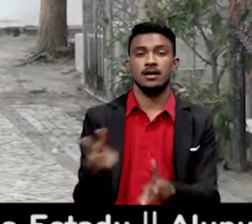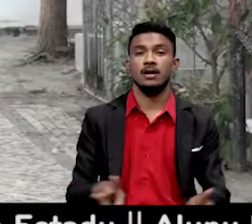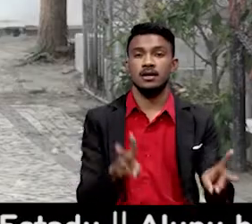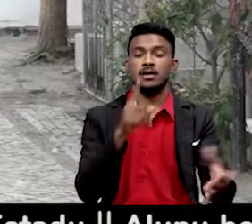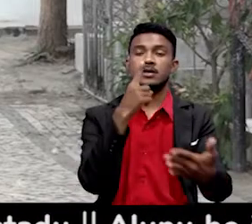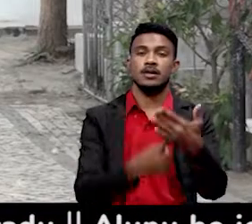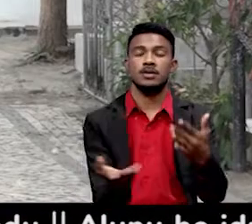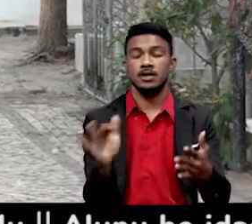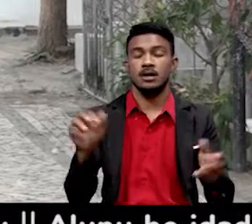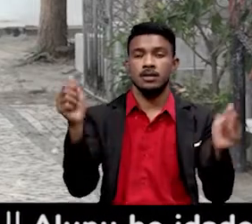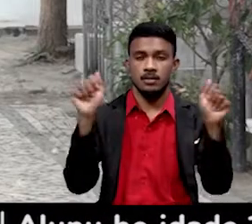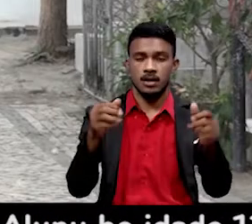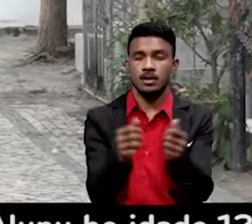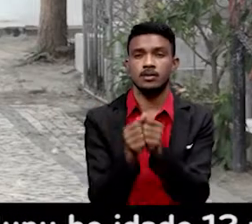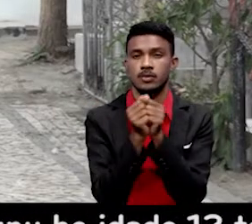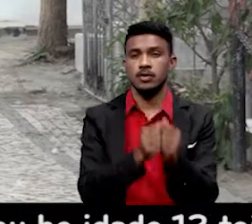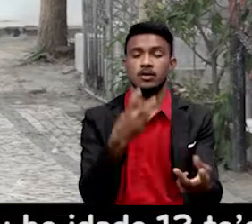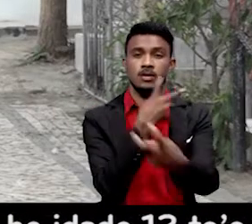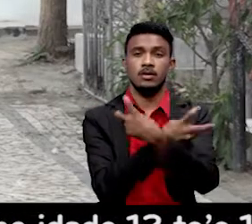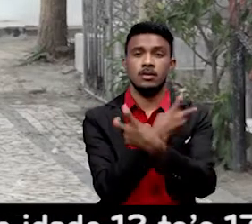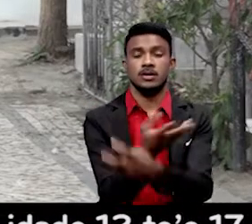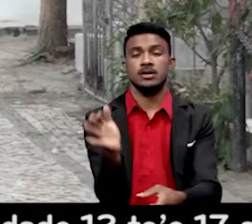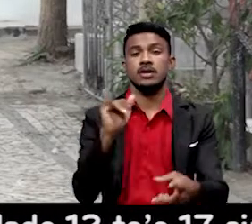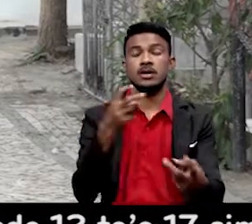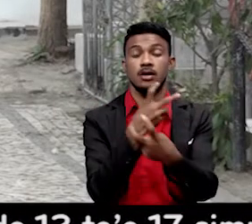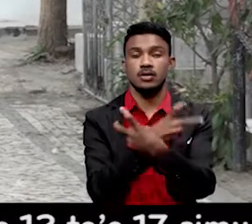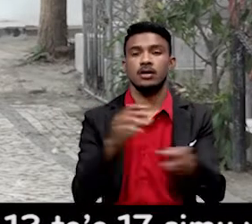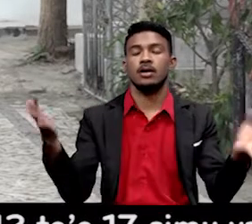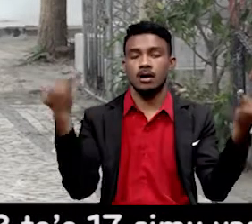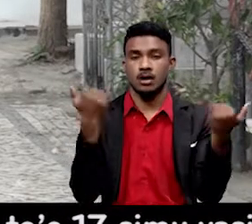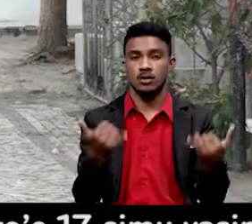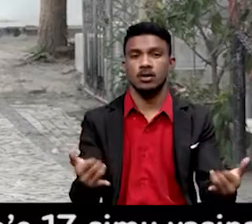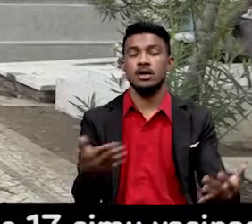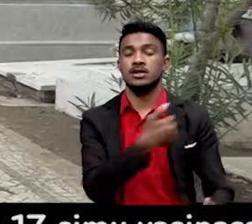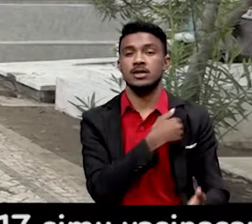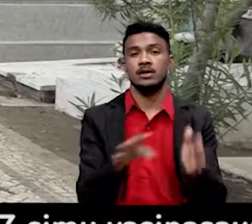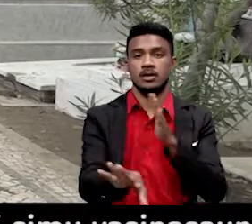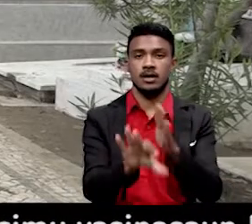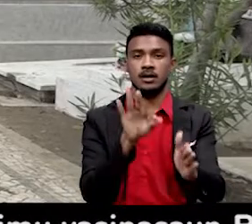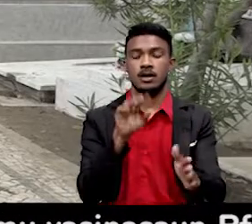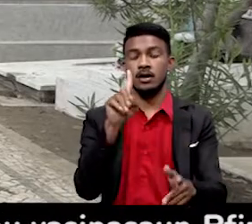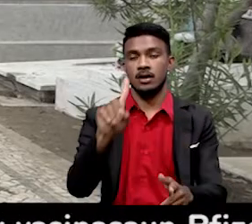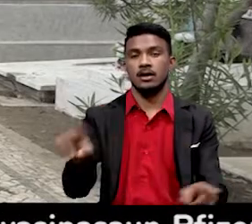halibur hikas itani martres no patres sirne ruin nebe to ohin loron silauketan.